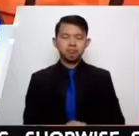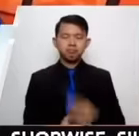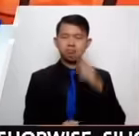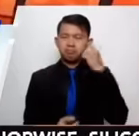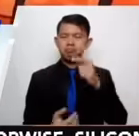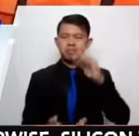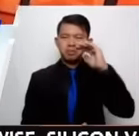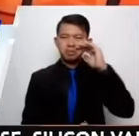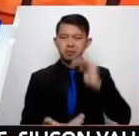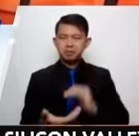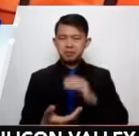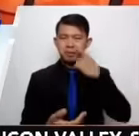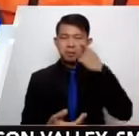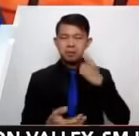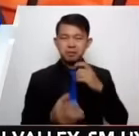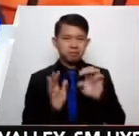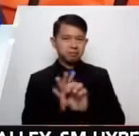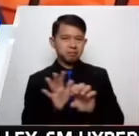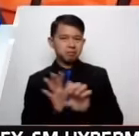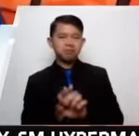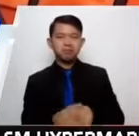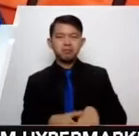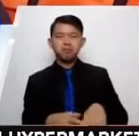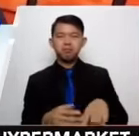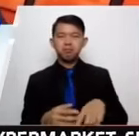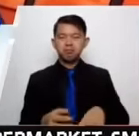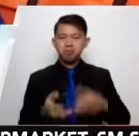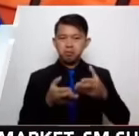mga rider ng mga private ng mga